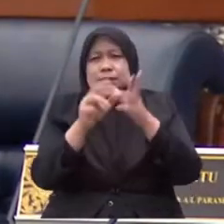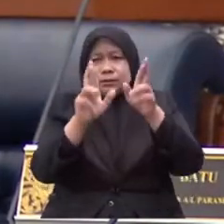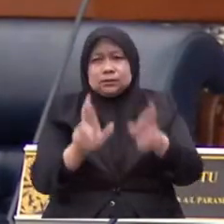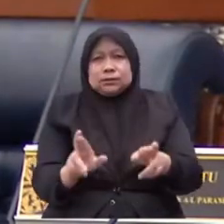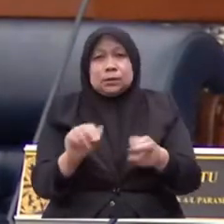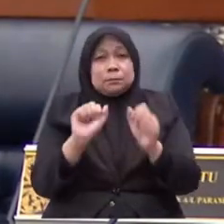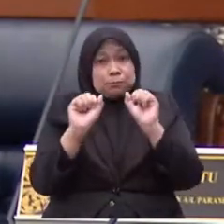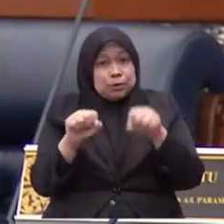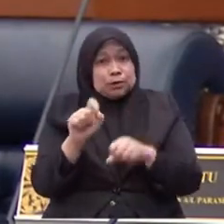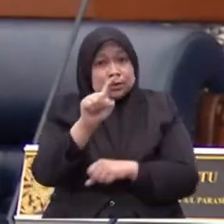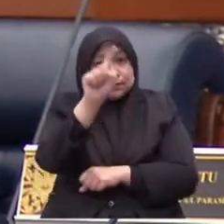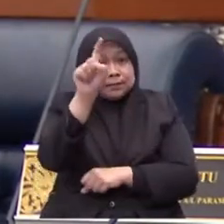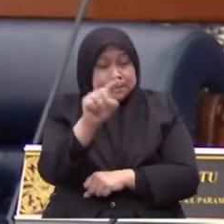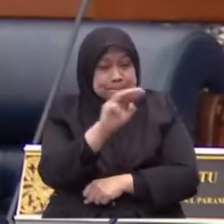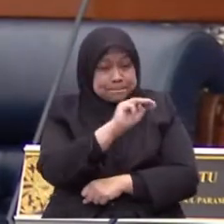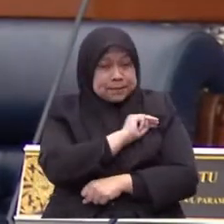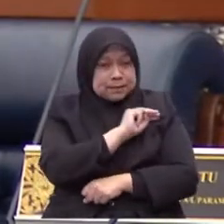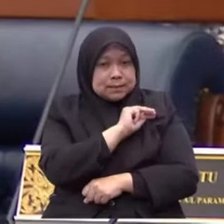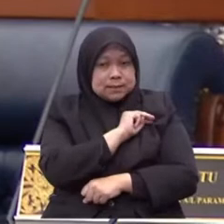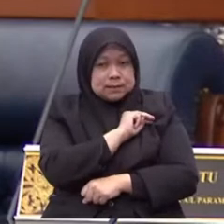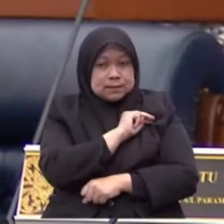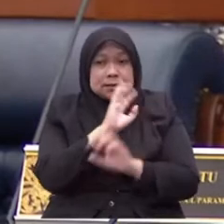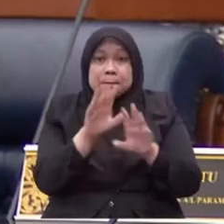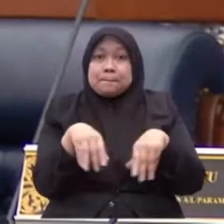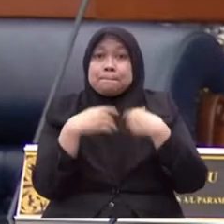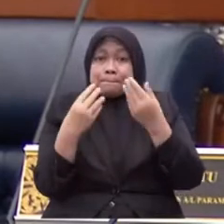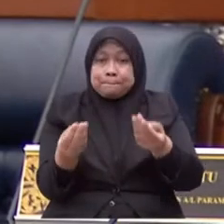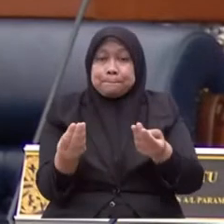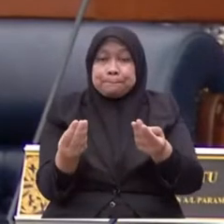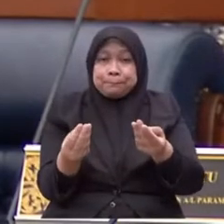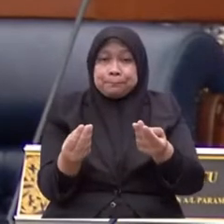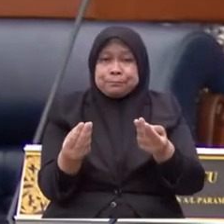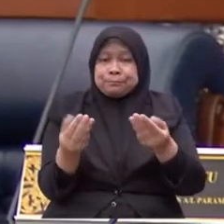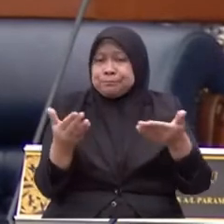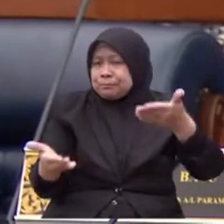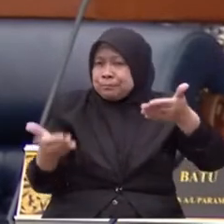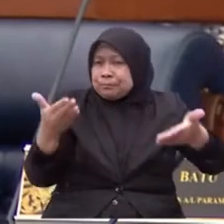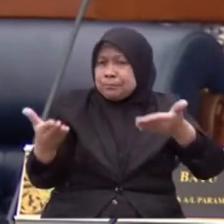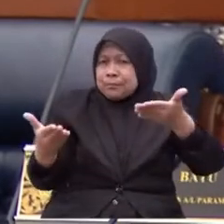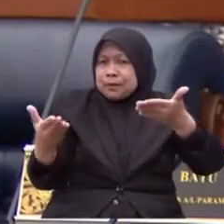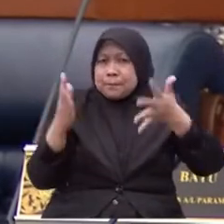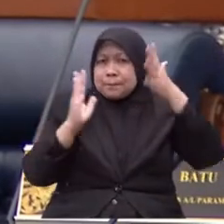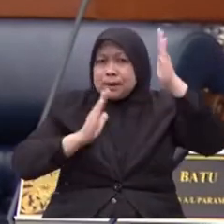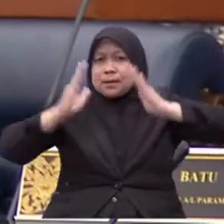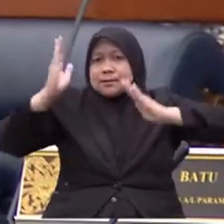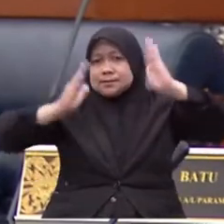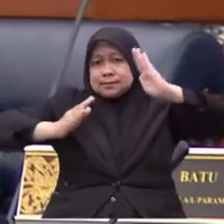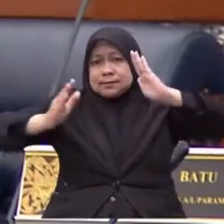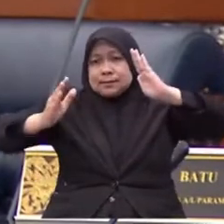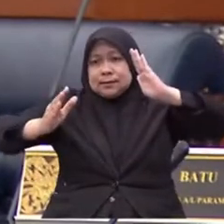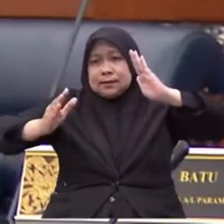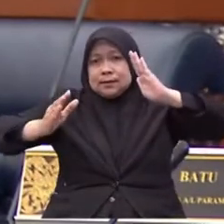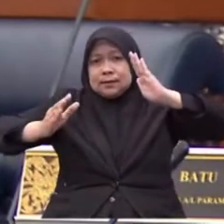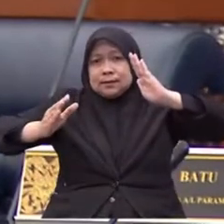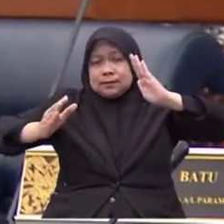Jadi mereka menteri memberikan perbandingan antara Malaysia